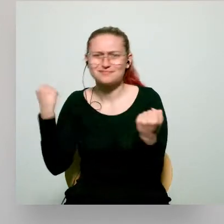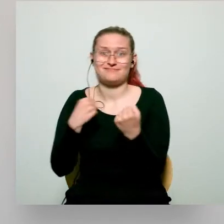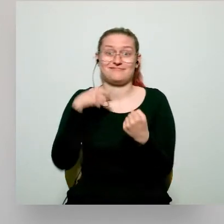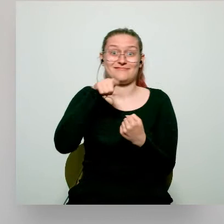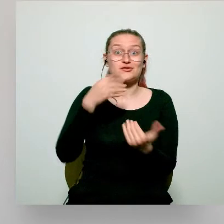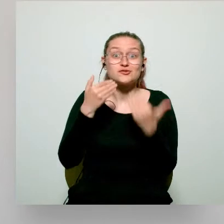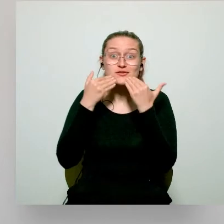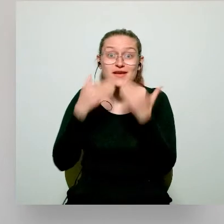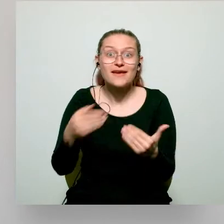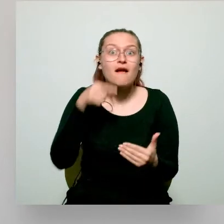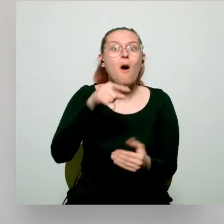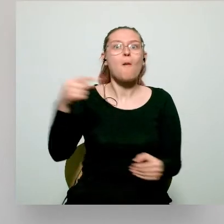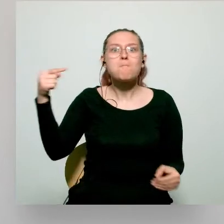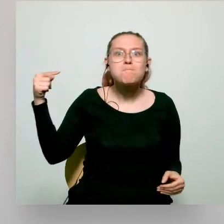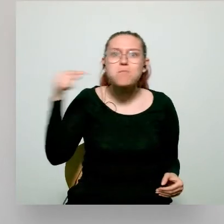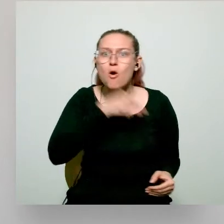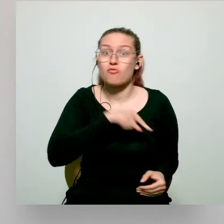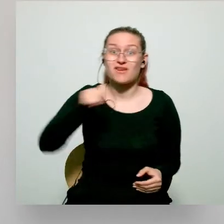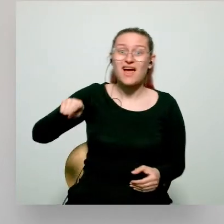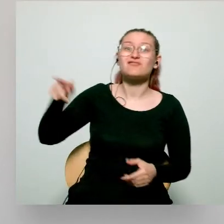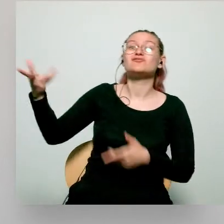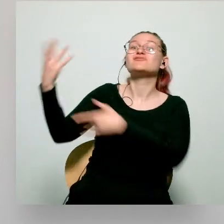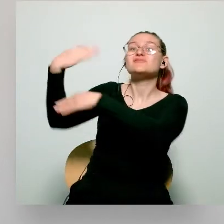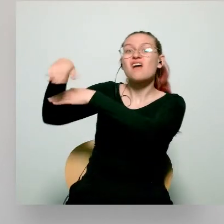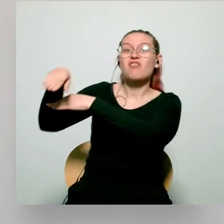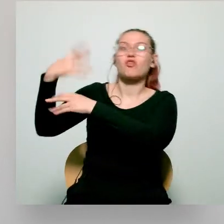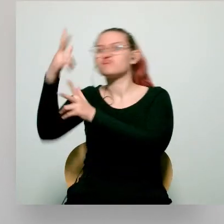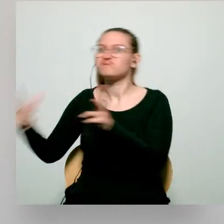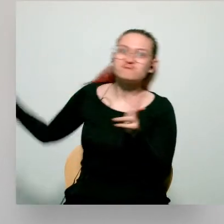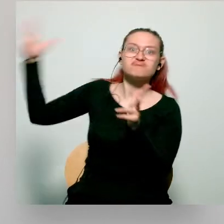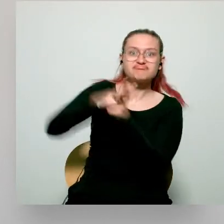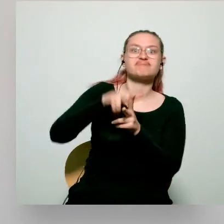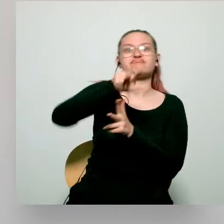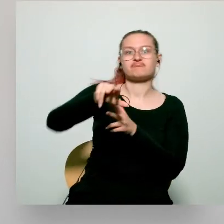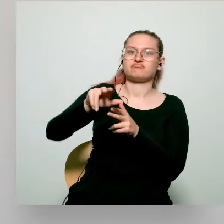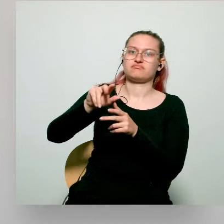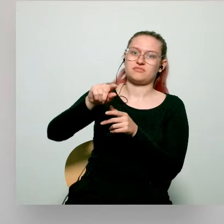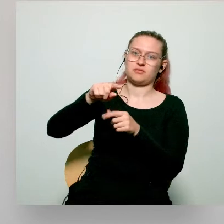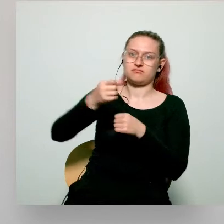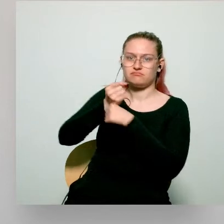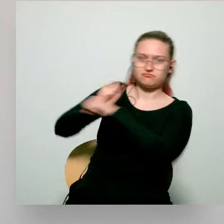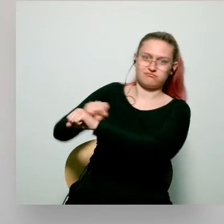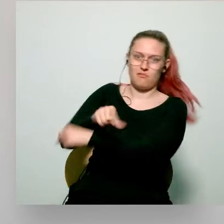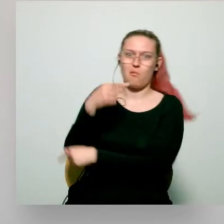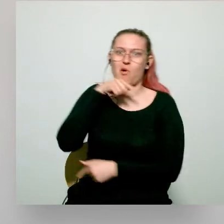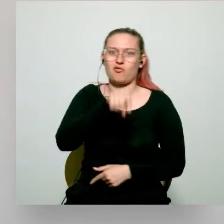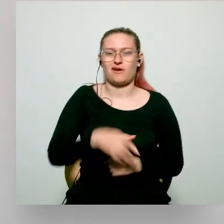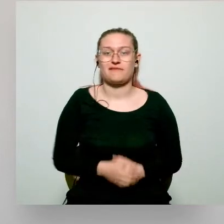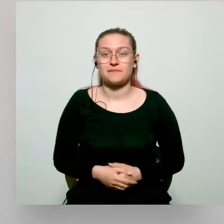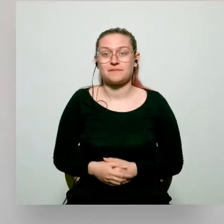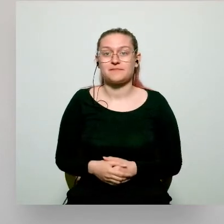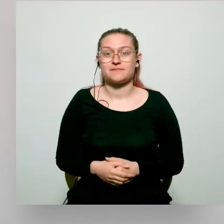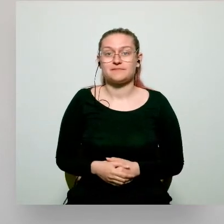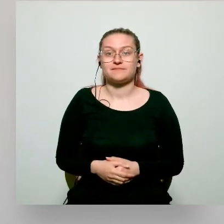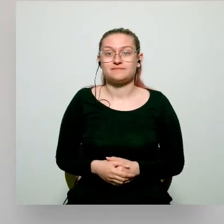odpowiedzi agresji zewnętrznej. I Ukraina w tym właśnie, poprawcie mnie Państwo, jeżeli jestem tutaj,